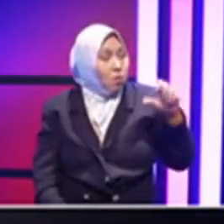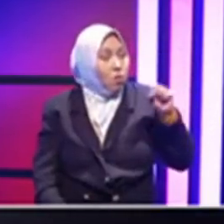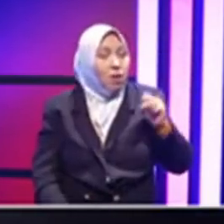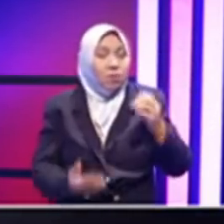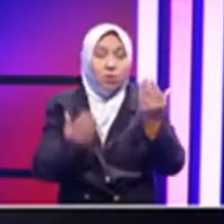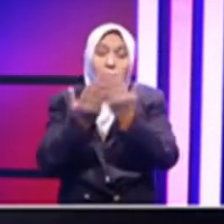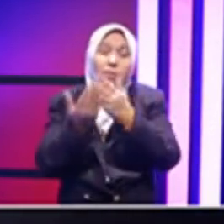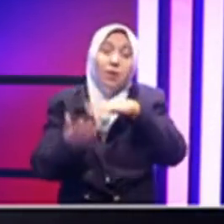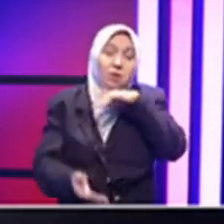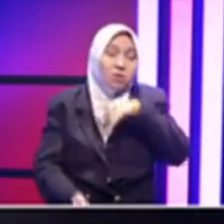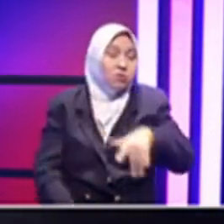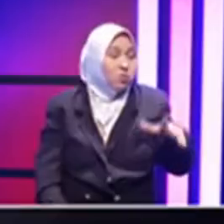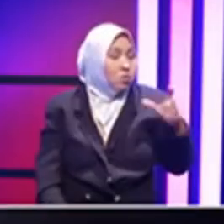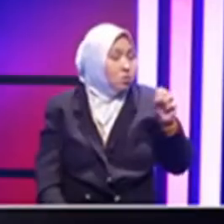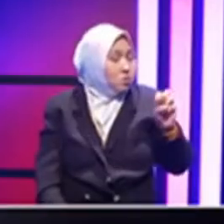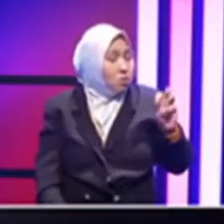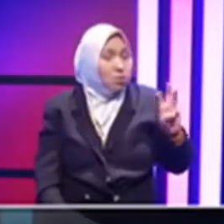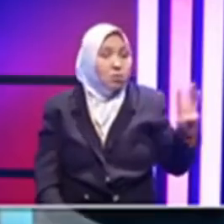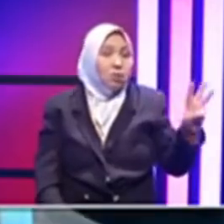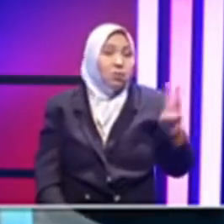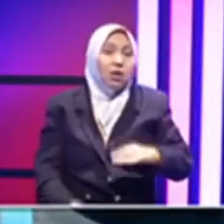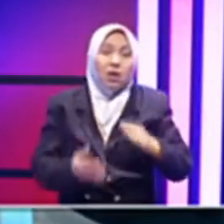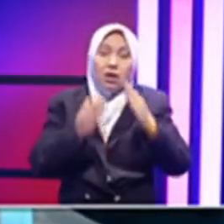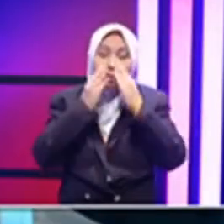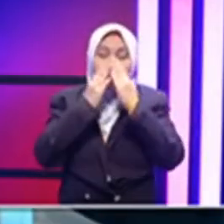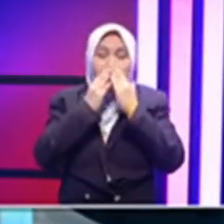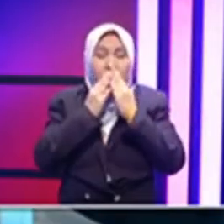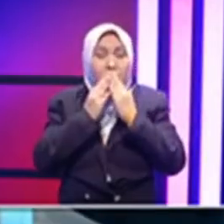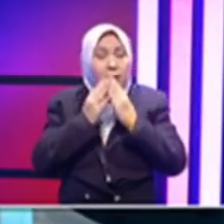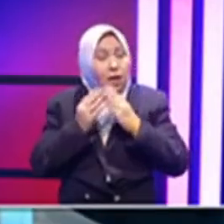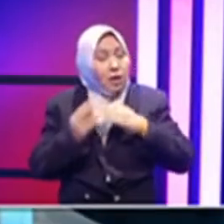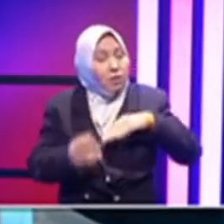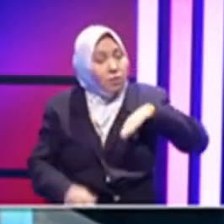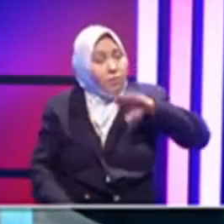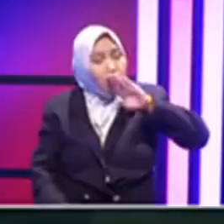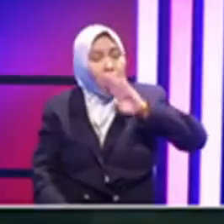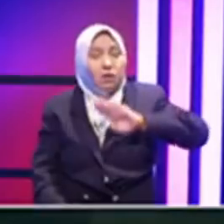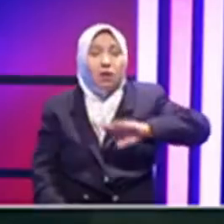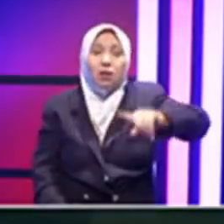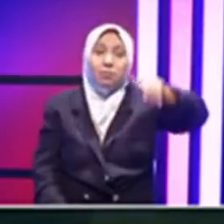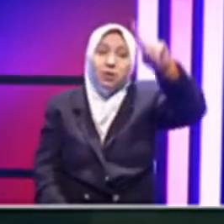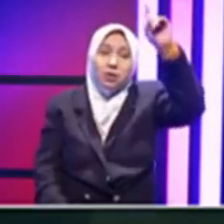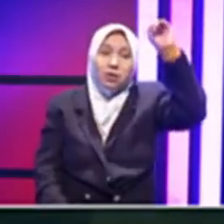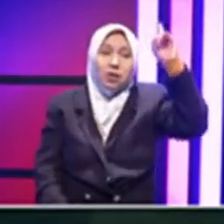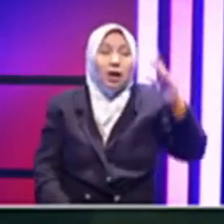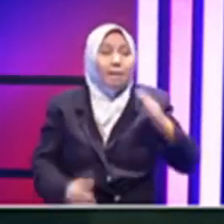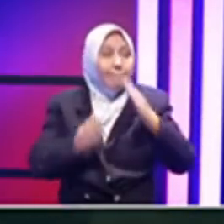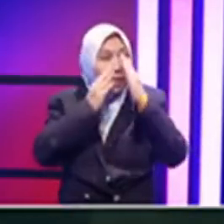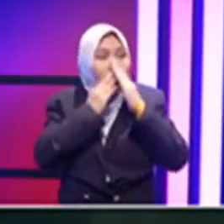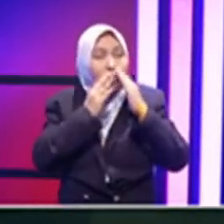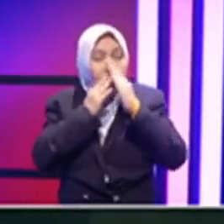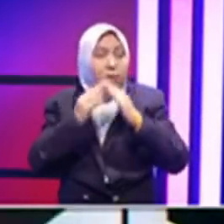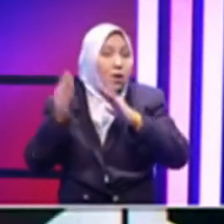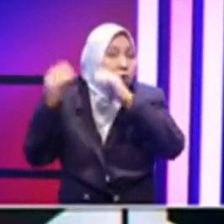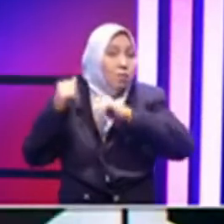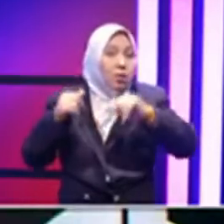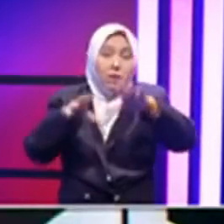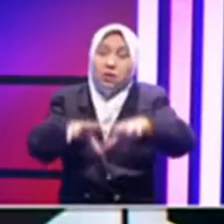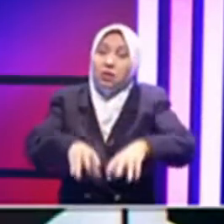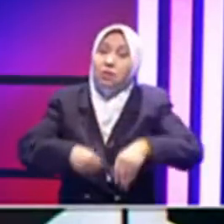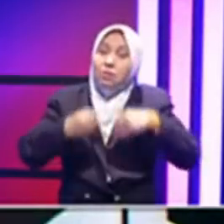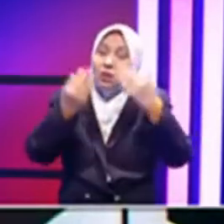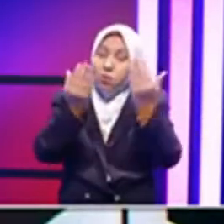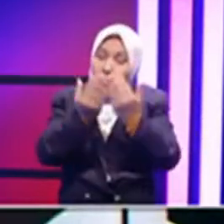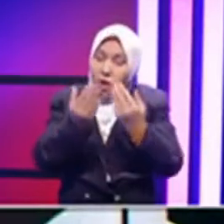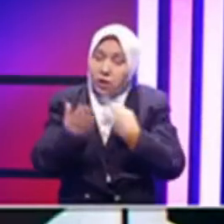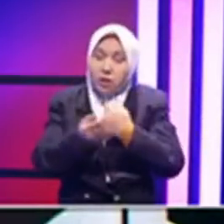ala alihi wa sahbihi wa sallam. Alhamdulillahi rabbil alamin. Amin ya rabbal alamin. Moga-moga Allah mengkabulkan doa ringkas